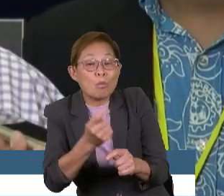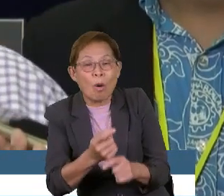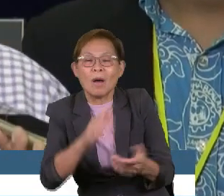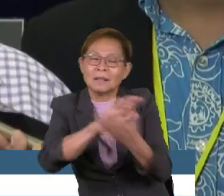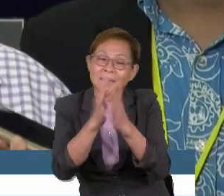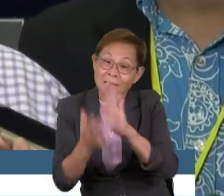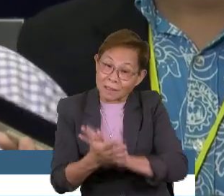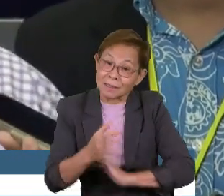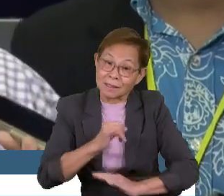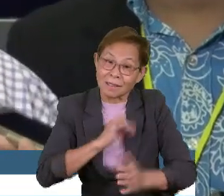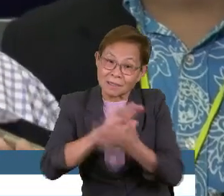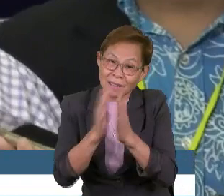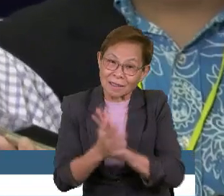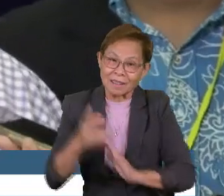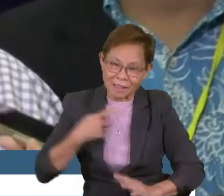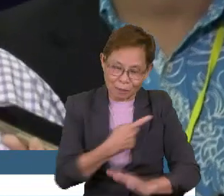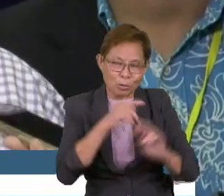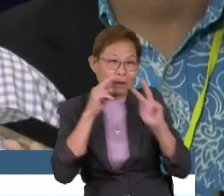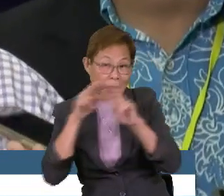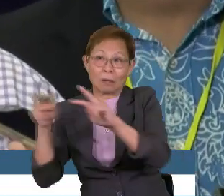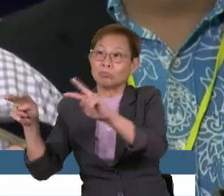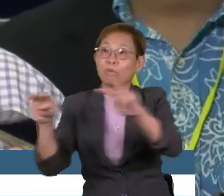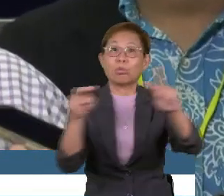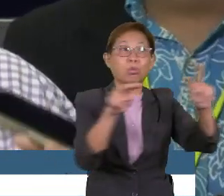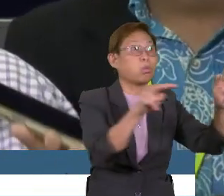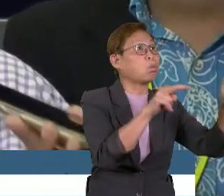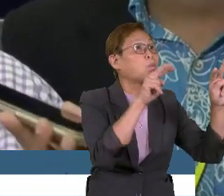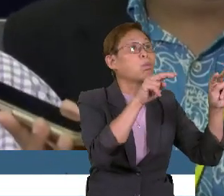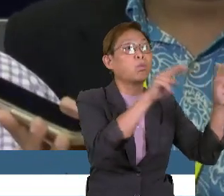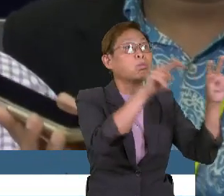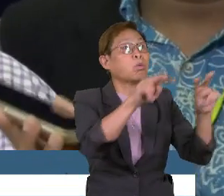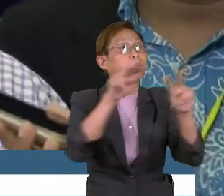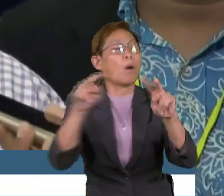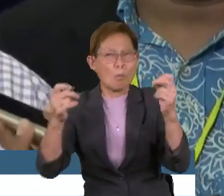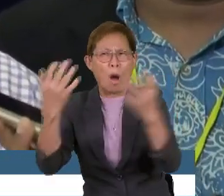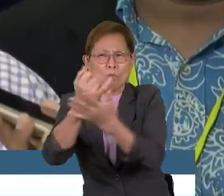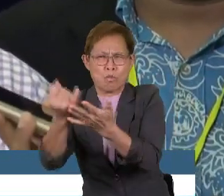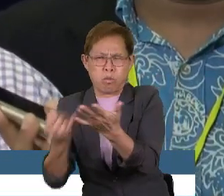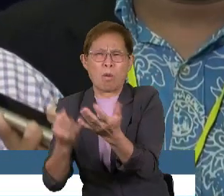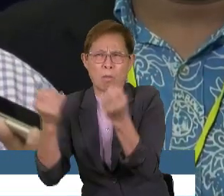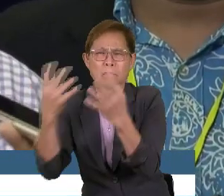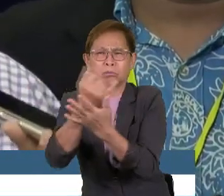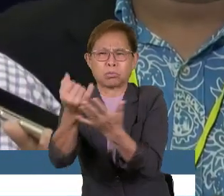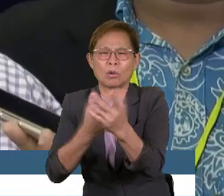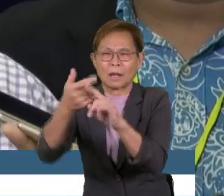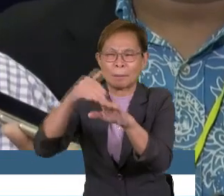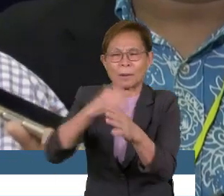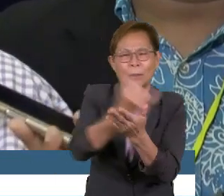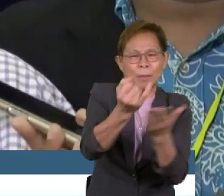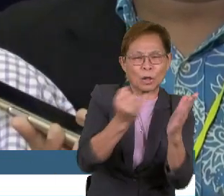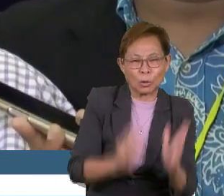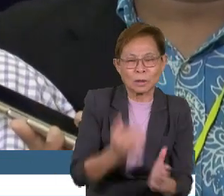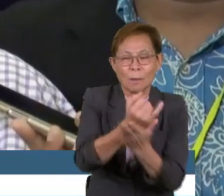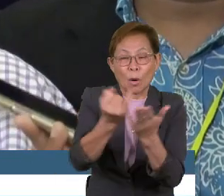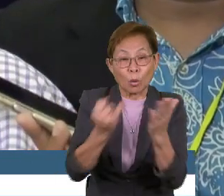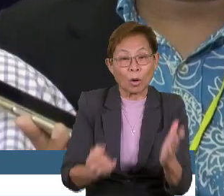Jadi kita boleh lihat di sini lah ada banyak lukisan-lukisan daripada pelukis